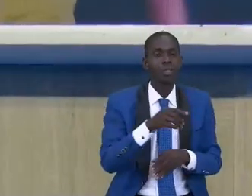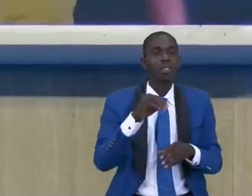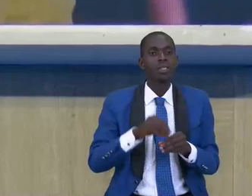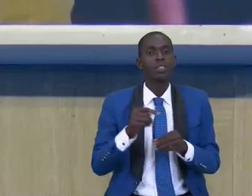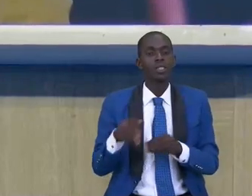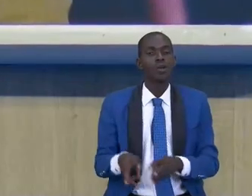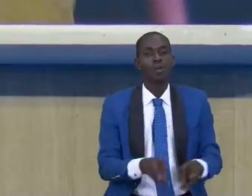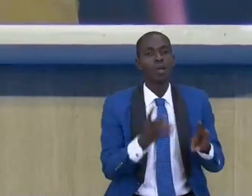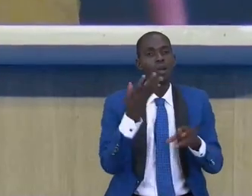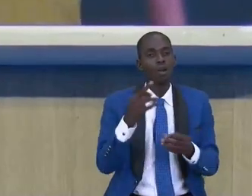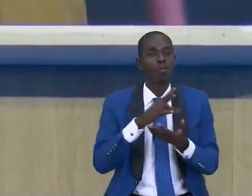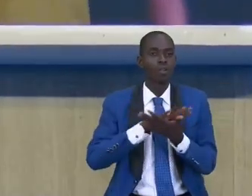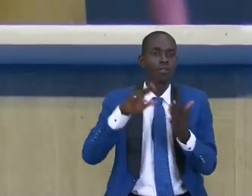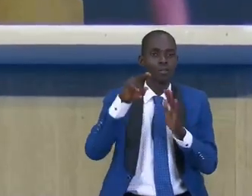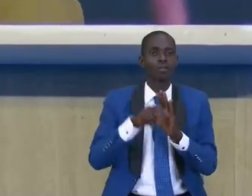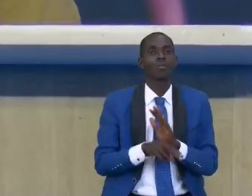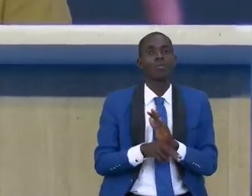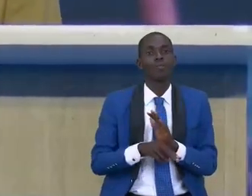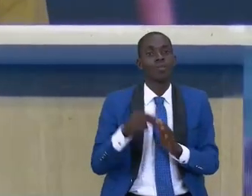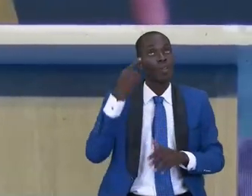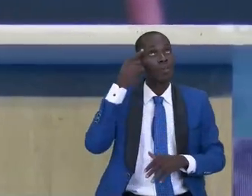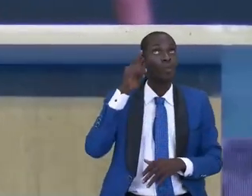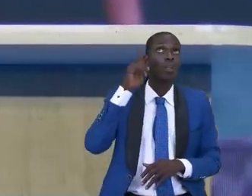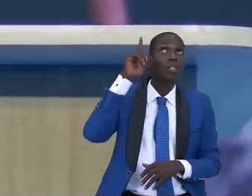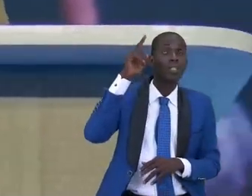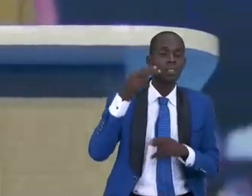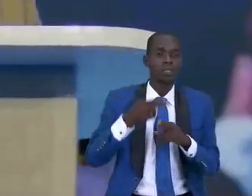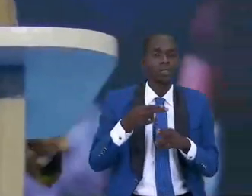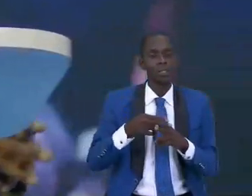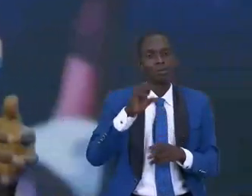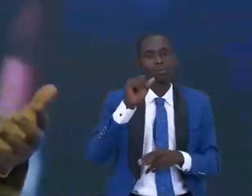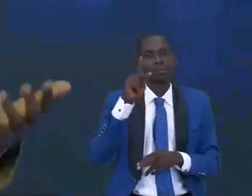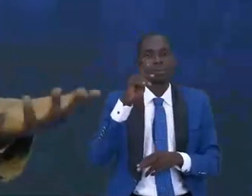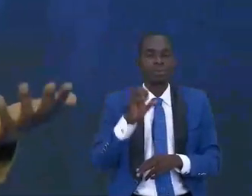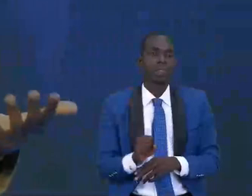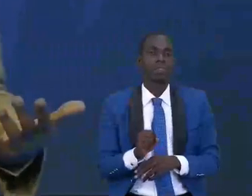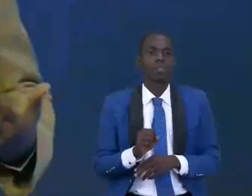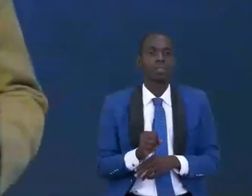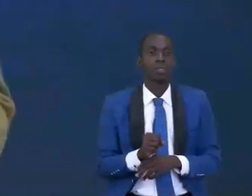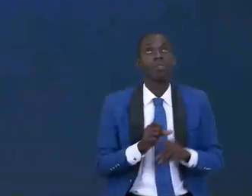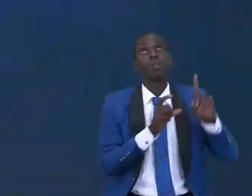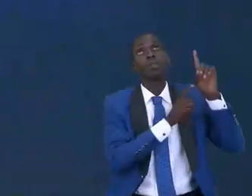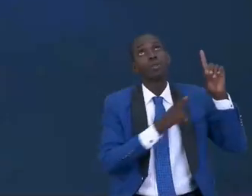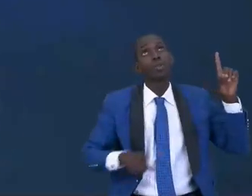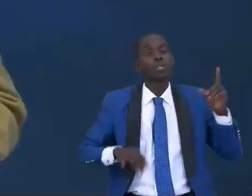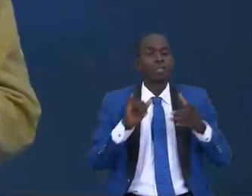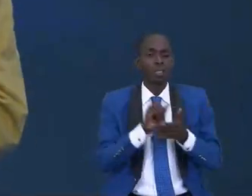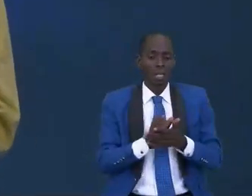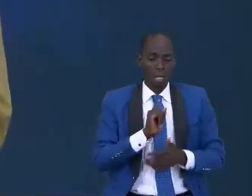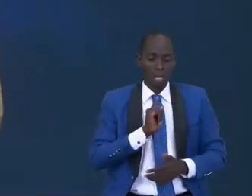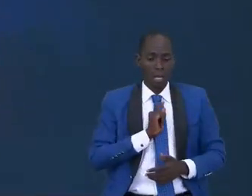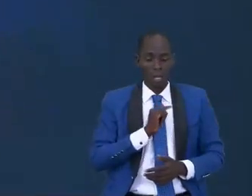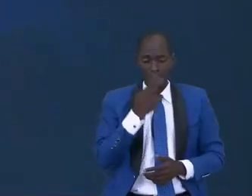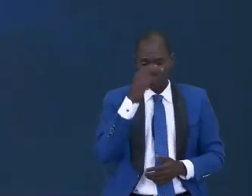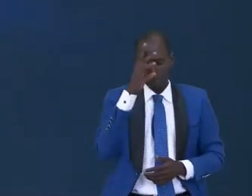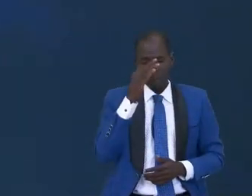le chemin de la justice à cause de son nom. Rabouni, lui répondit